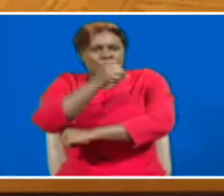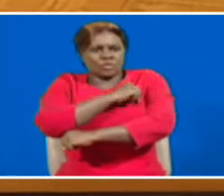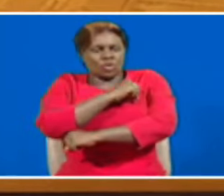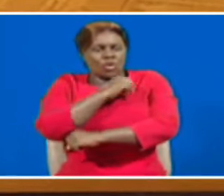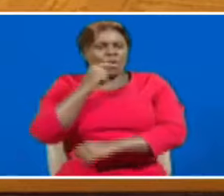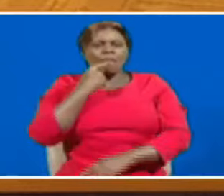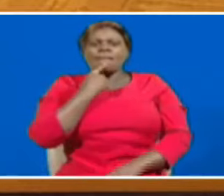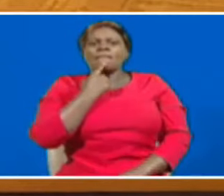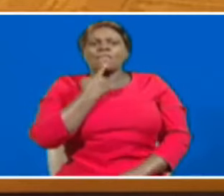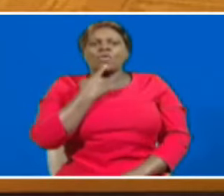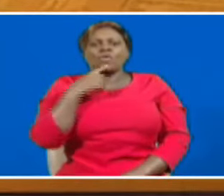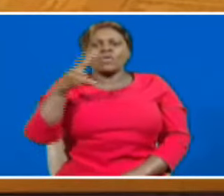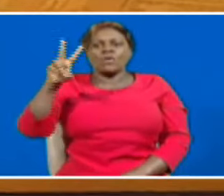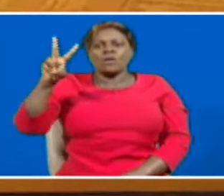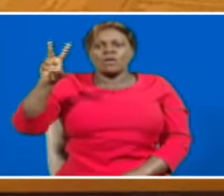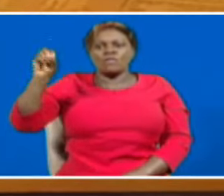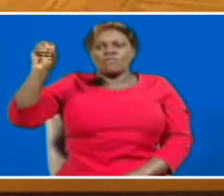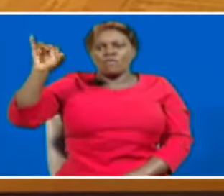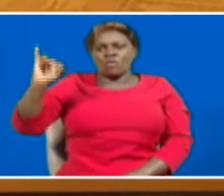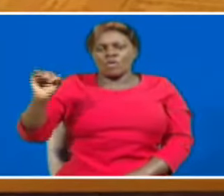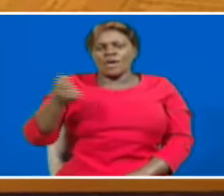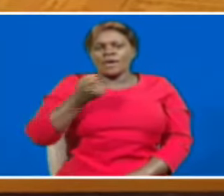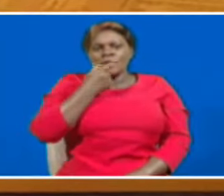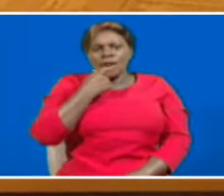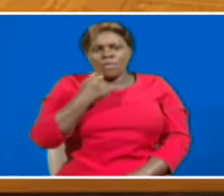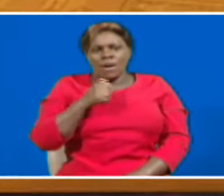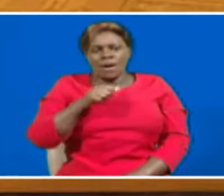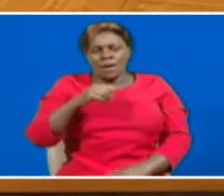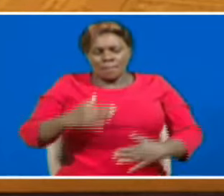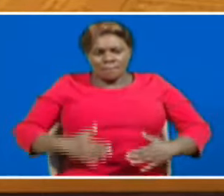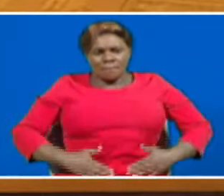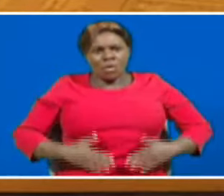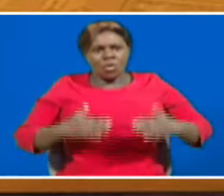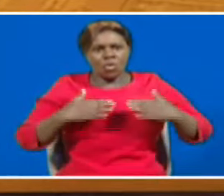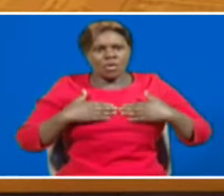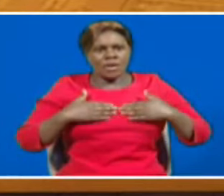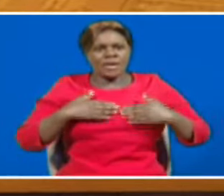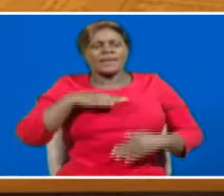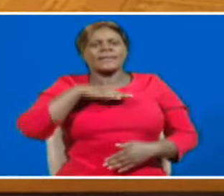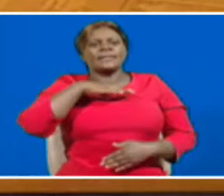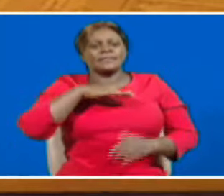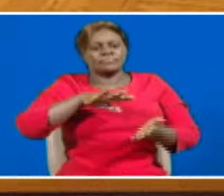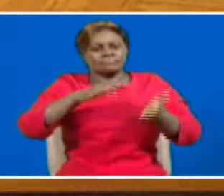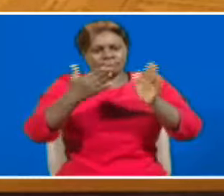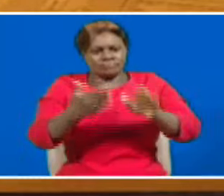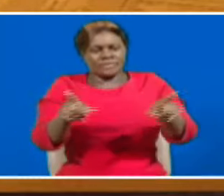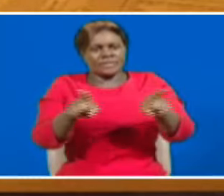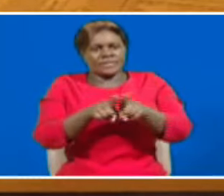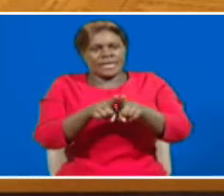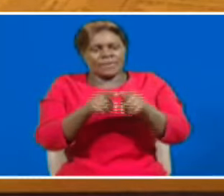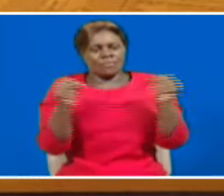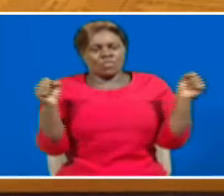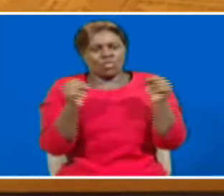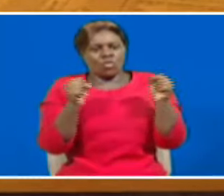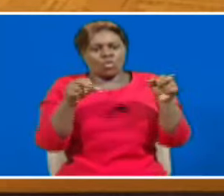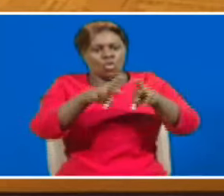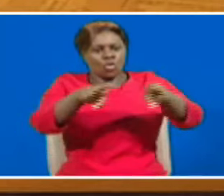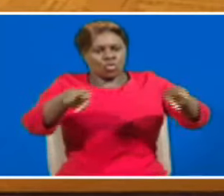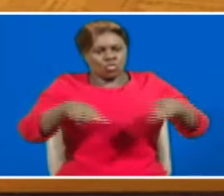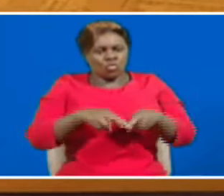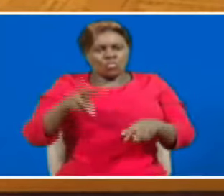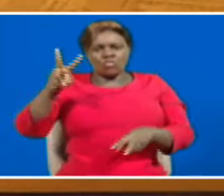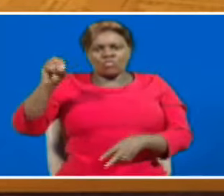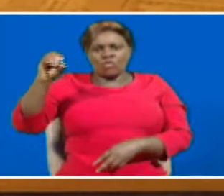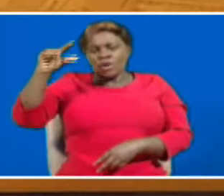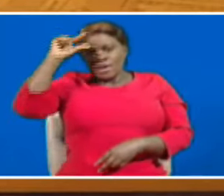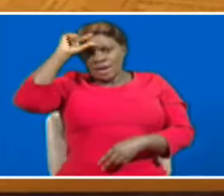ya Moi iliyoko Voi pale kwa matibabu, huku miili ya waliofariki pia ikihifadhiwa katika hifadhi ya Voi.